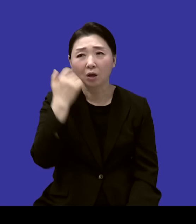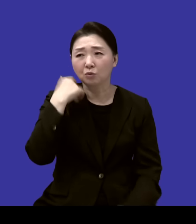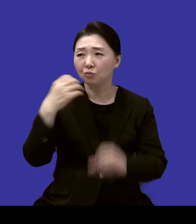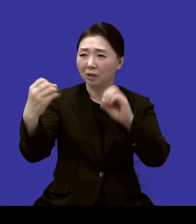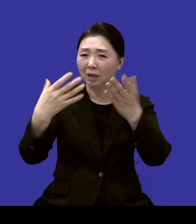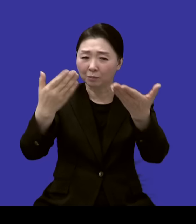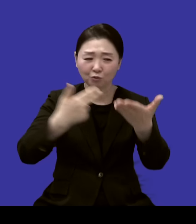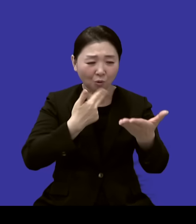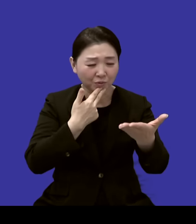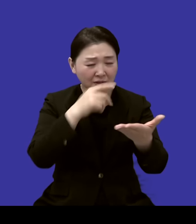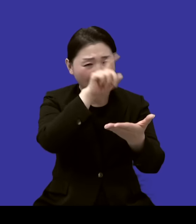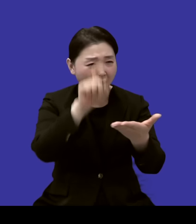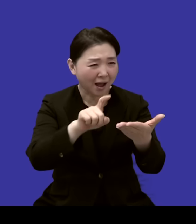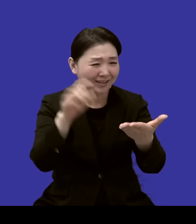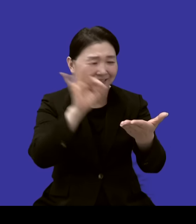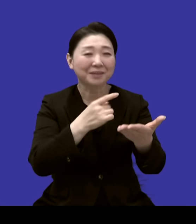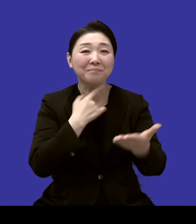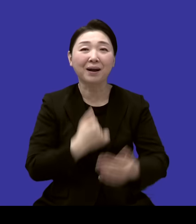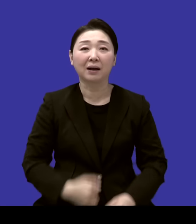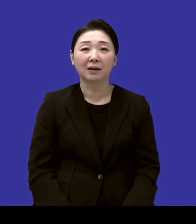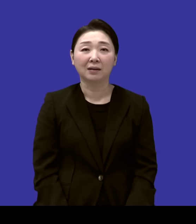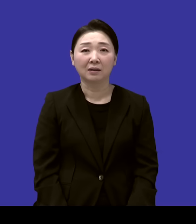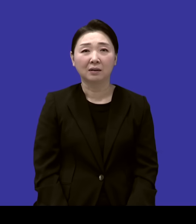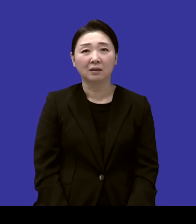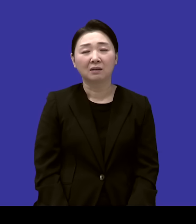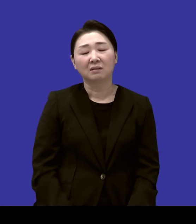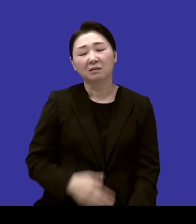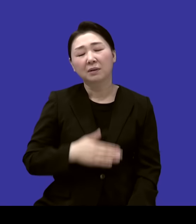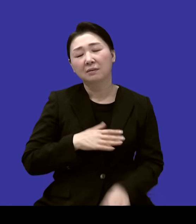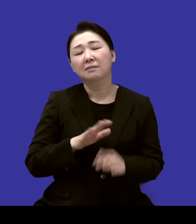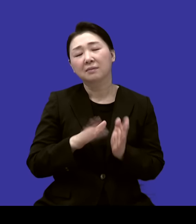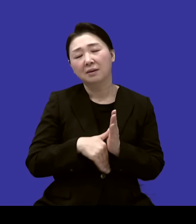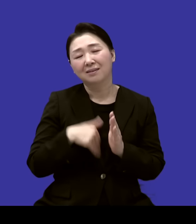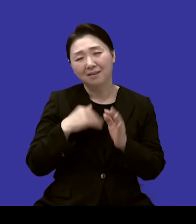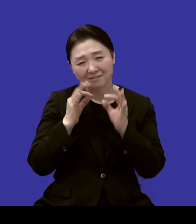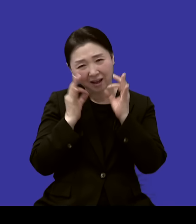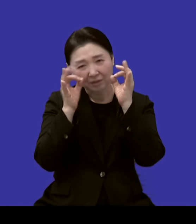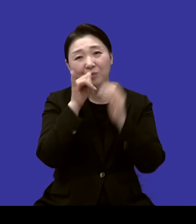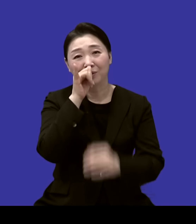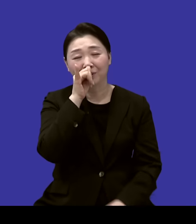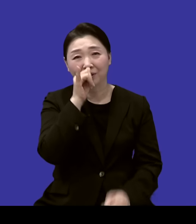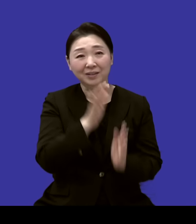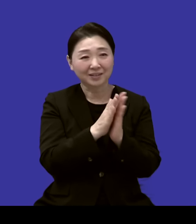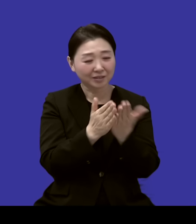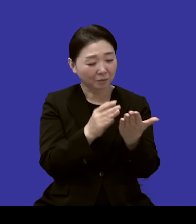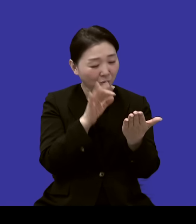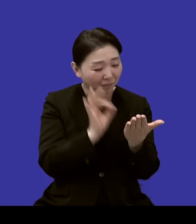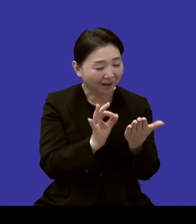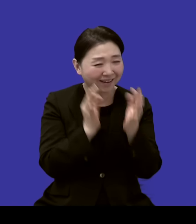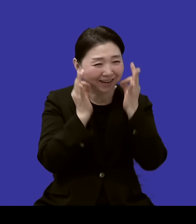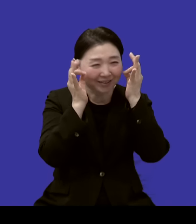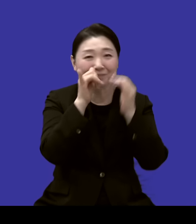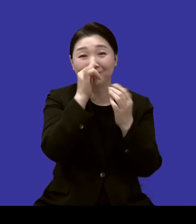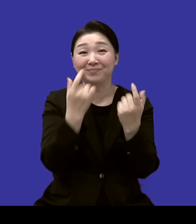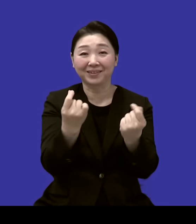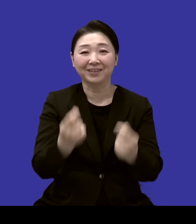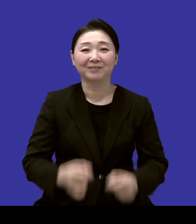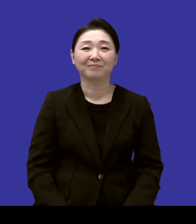책이 없었을까 해서 찾아본 기억이 나요. 그러니까 얼마나 절실한지, 그죠? 이 책 네. 제목에서 그 절실함이 느껴지네요. 네,